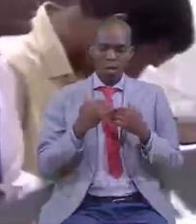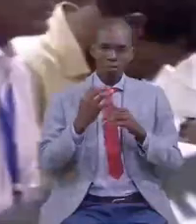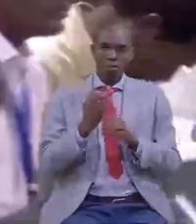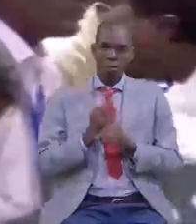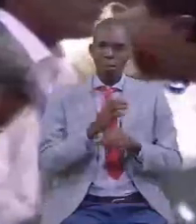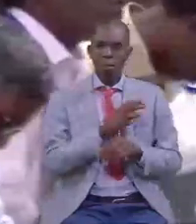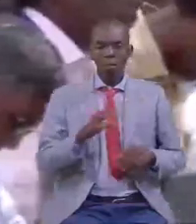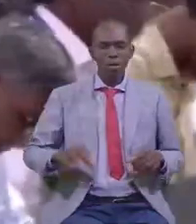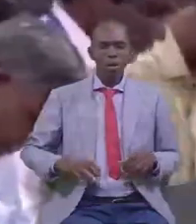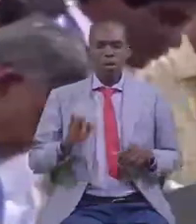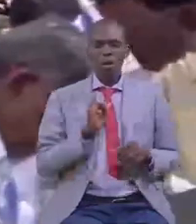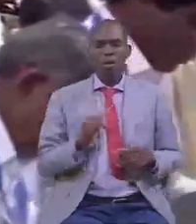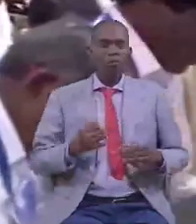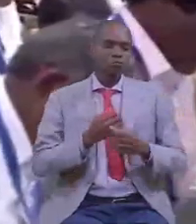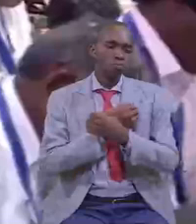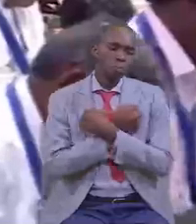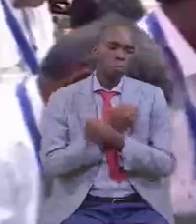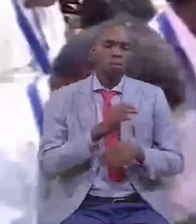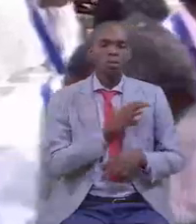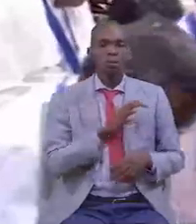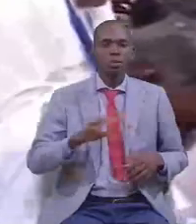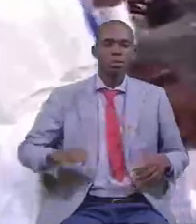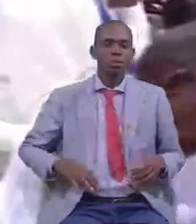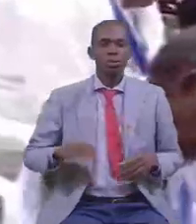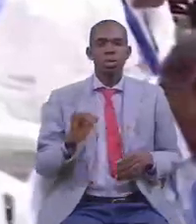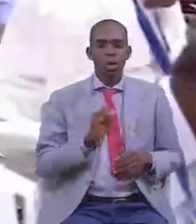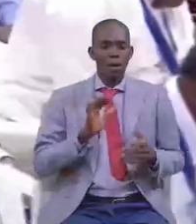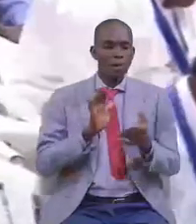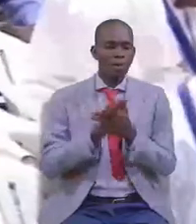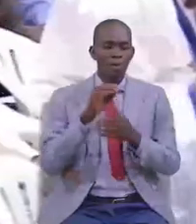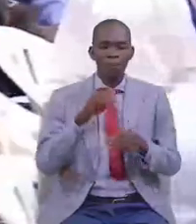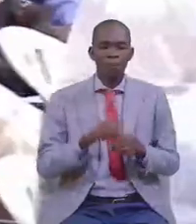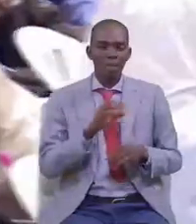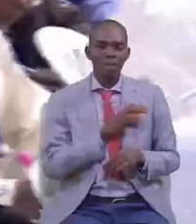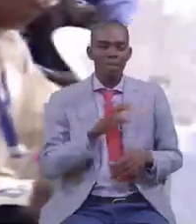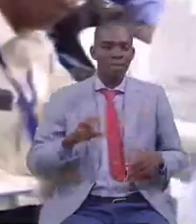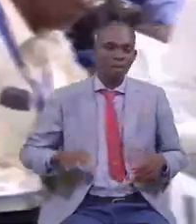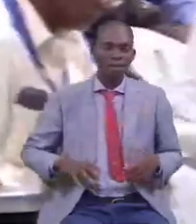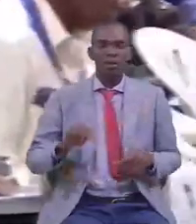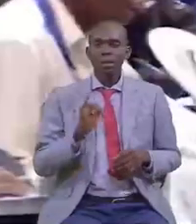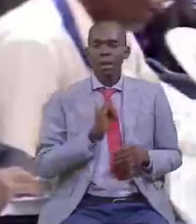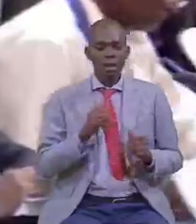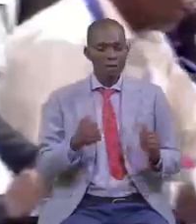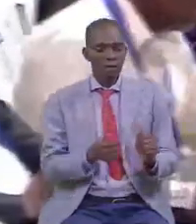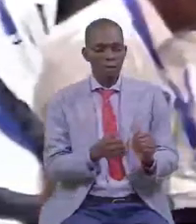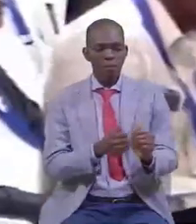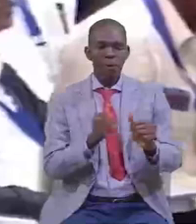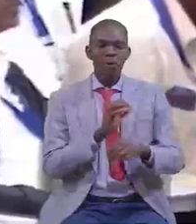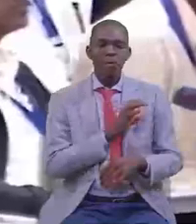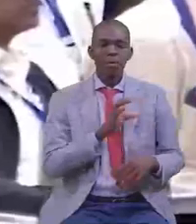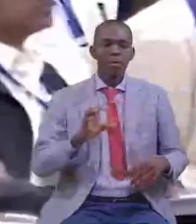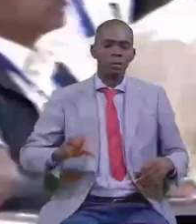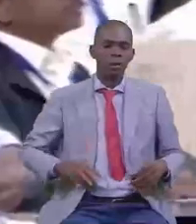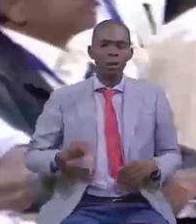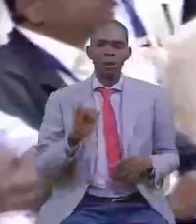J'embrasse Christ. Je crois en Christ. Je suis Christ. Je sers